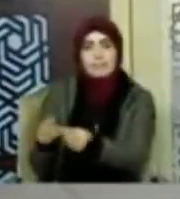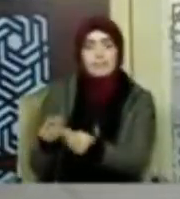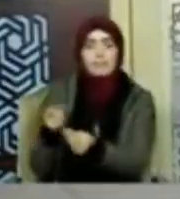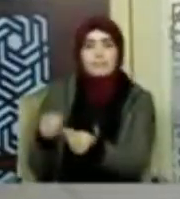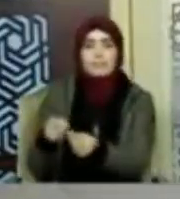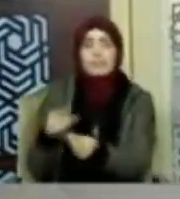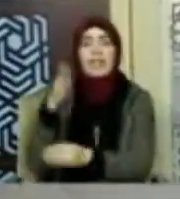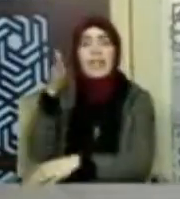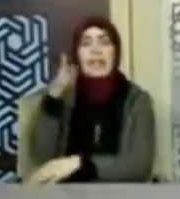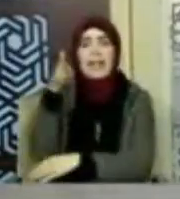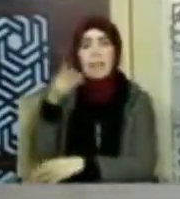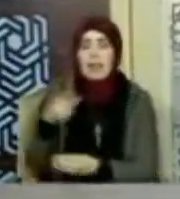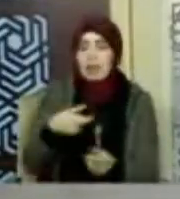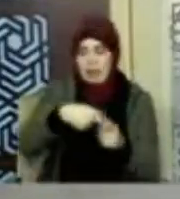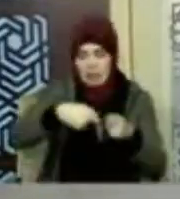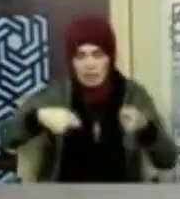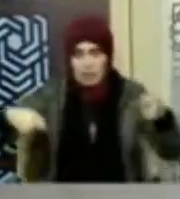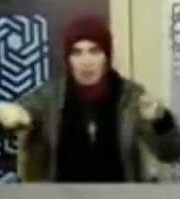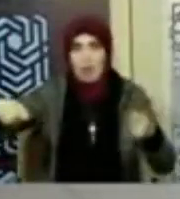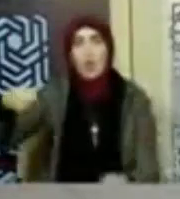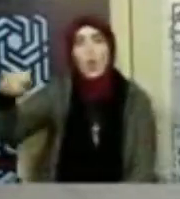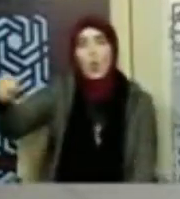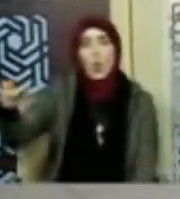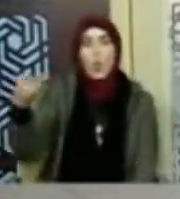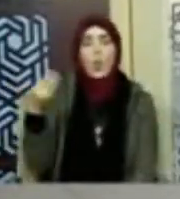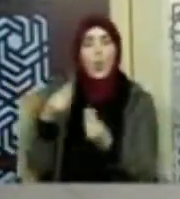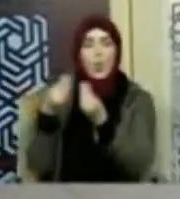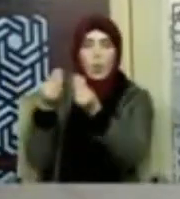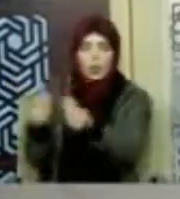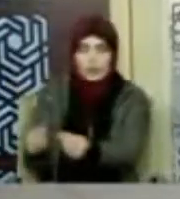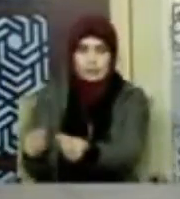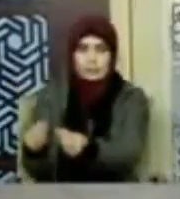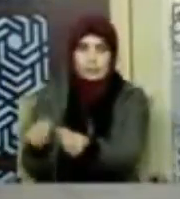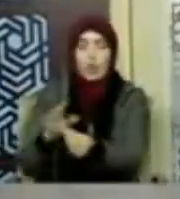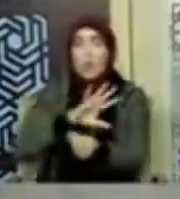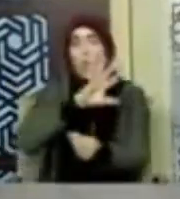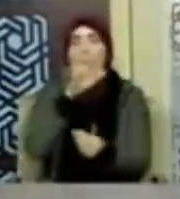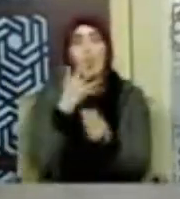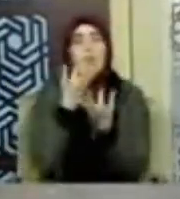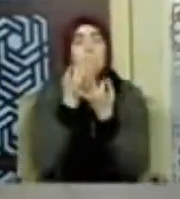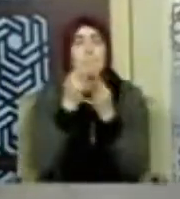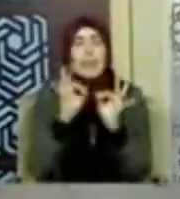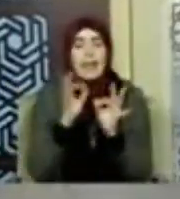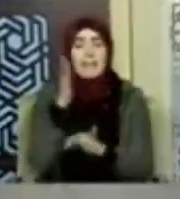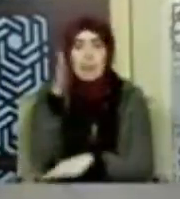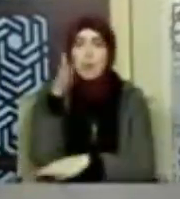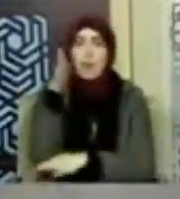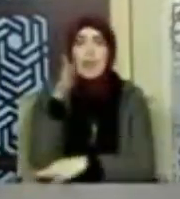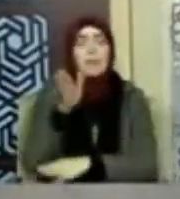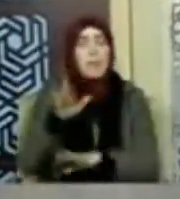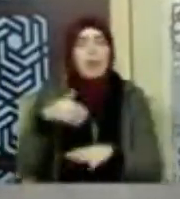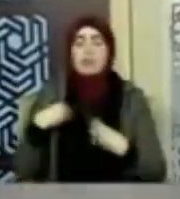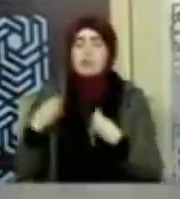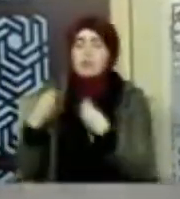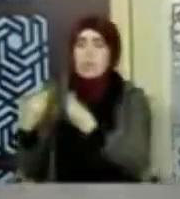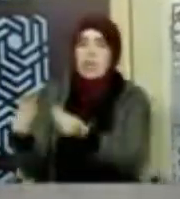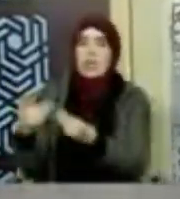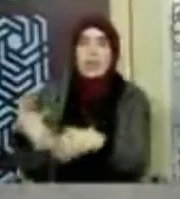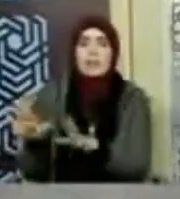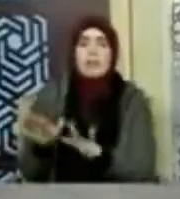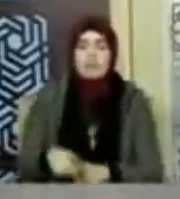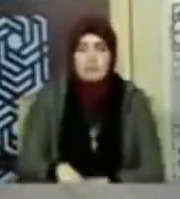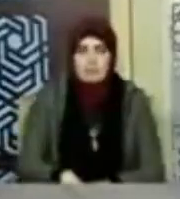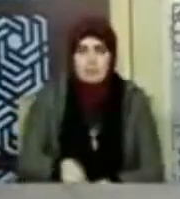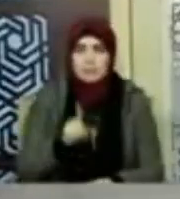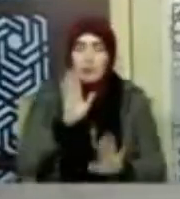الجمل وقال: خذيه بما عليه، لن يفنى ولن ينفد حتى يأتيكم